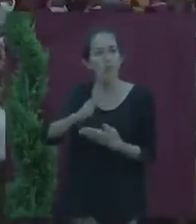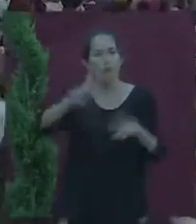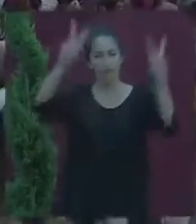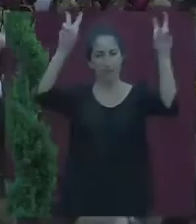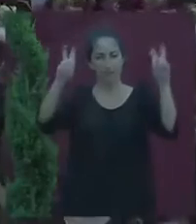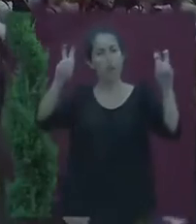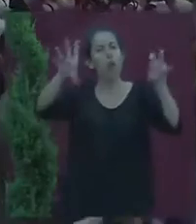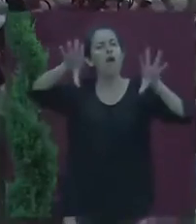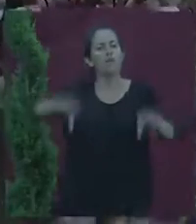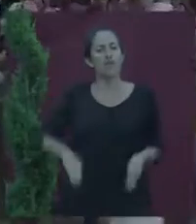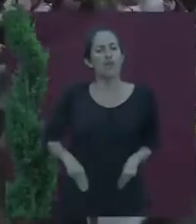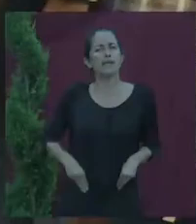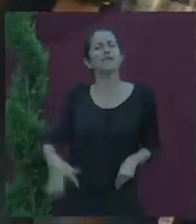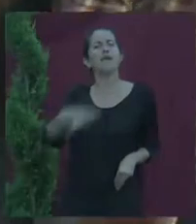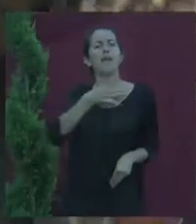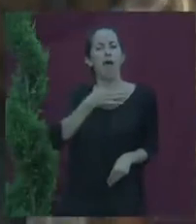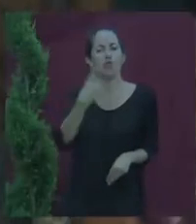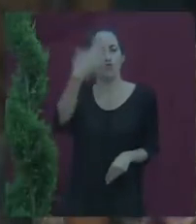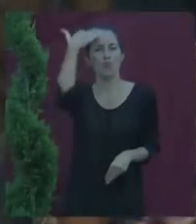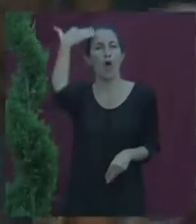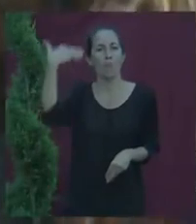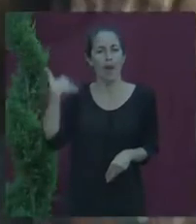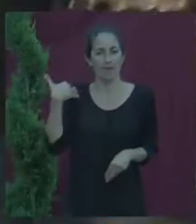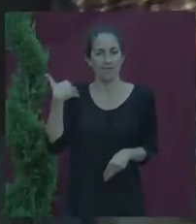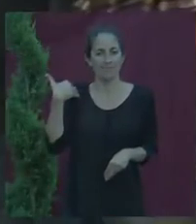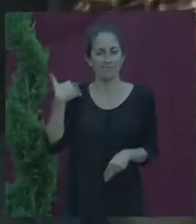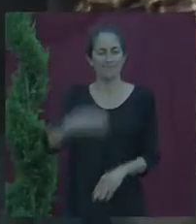Assumiràs la veu d'un poble.